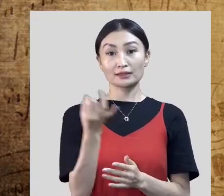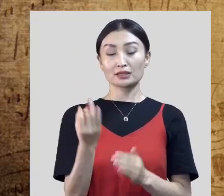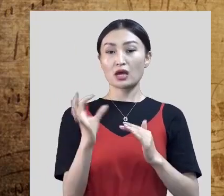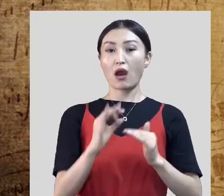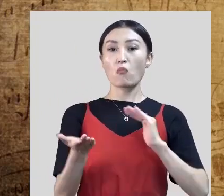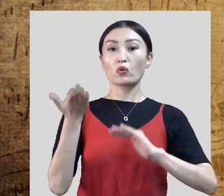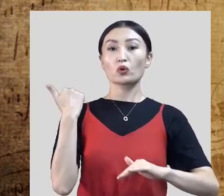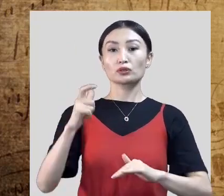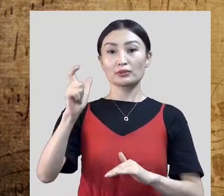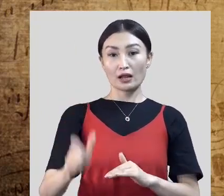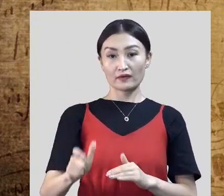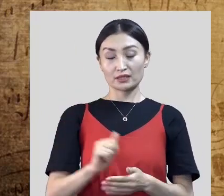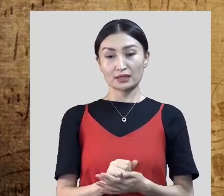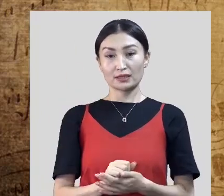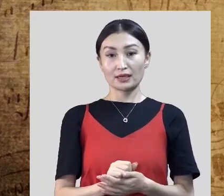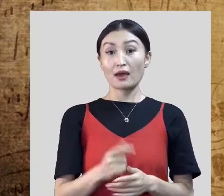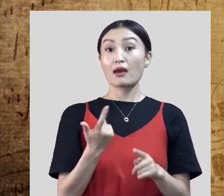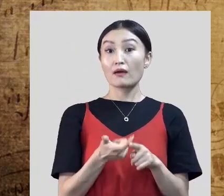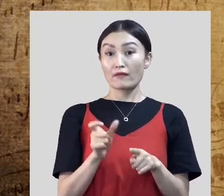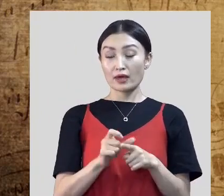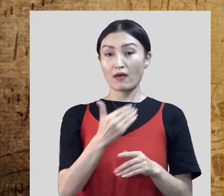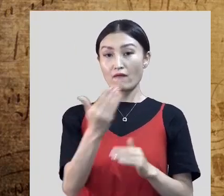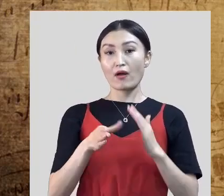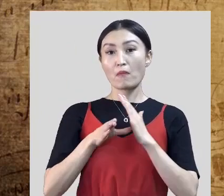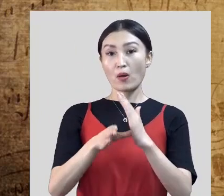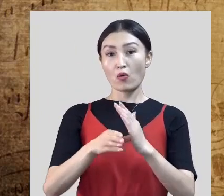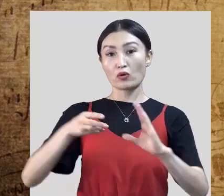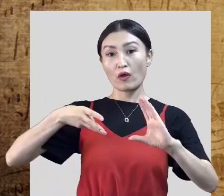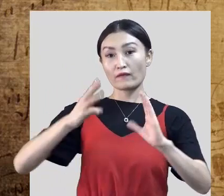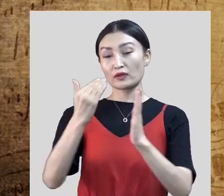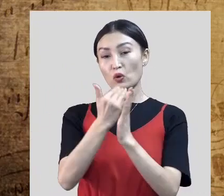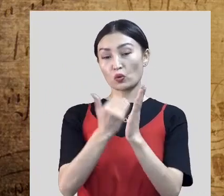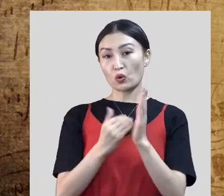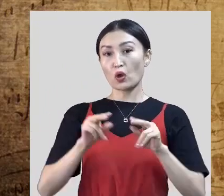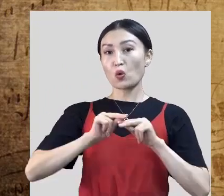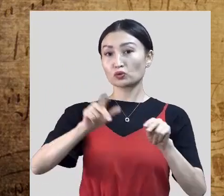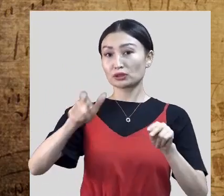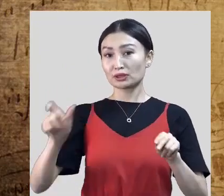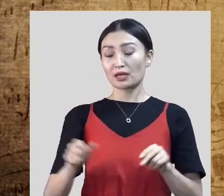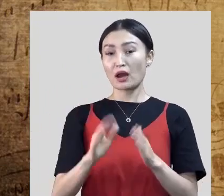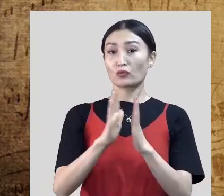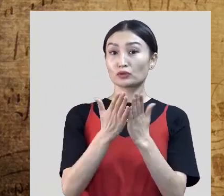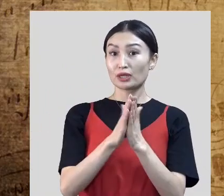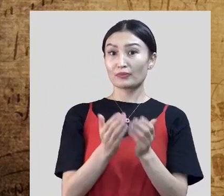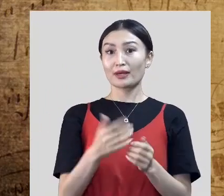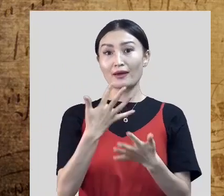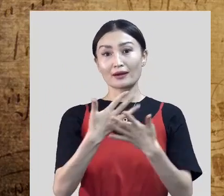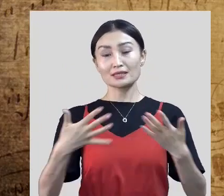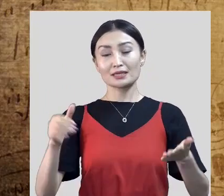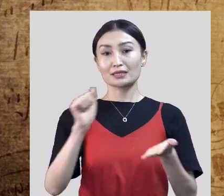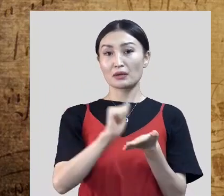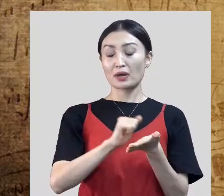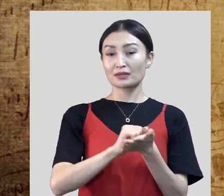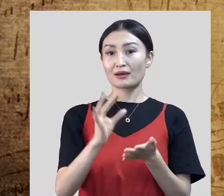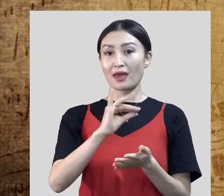прошлом человечества. В этом вам помогут видеоуроки, учителя, учебники, различные